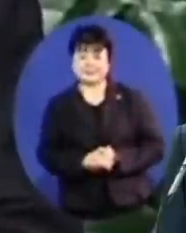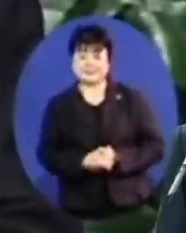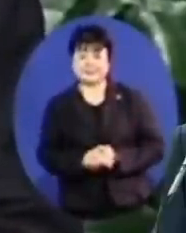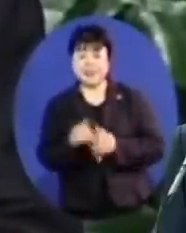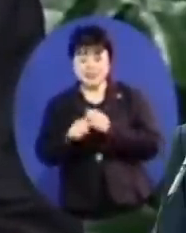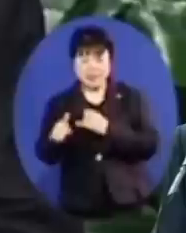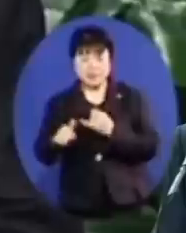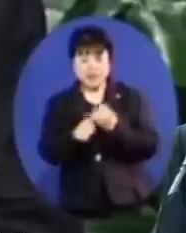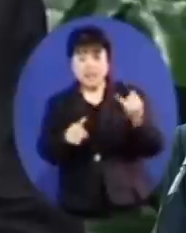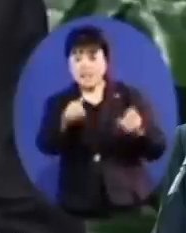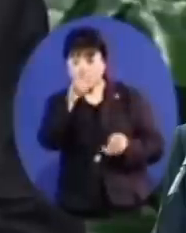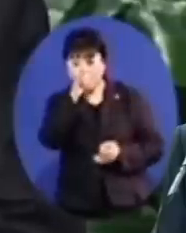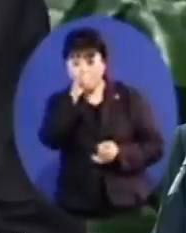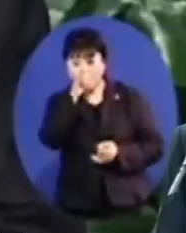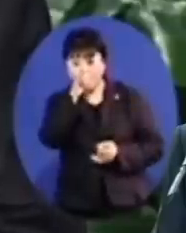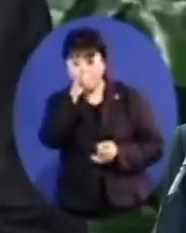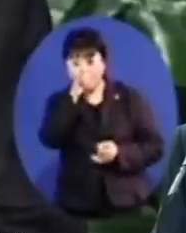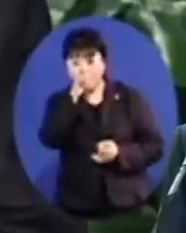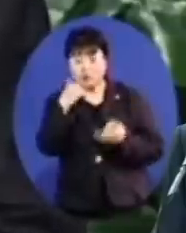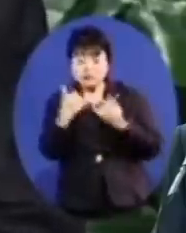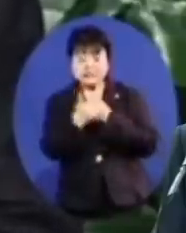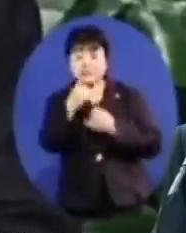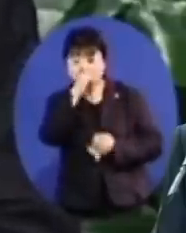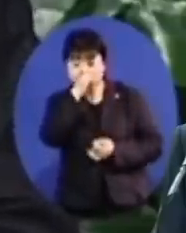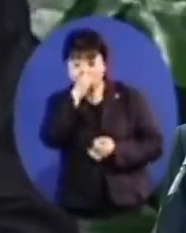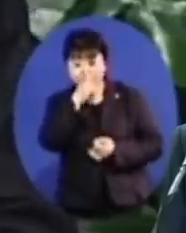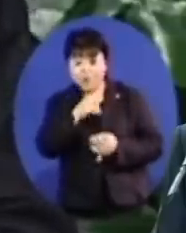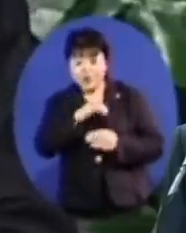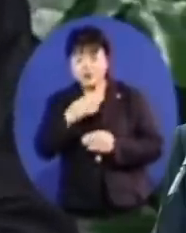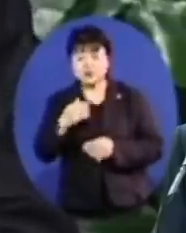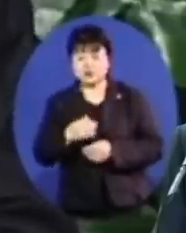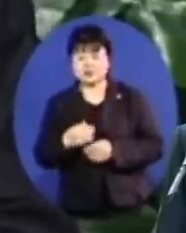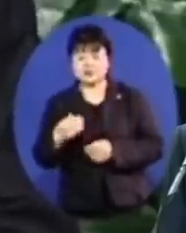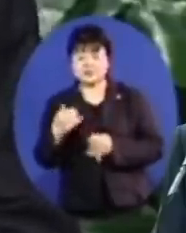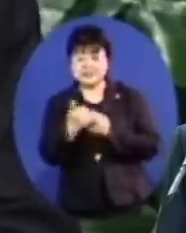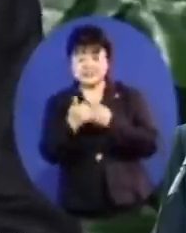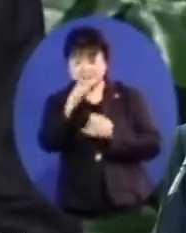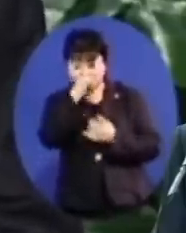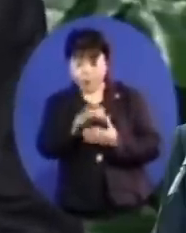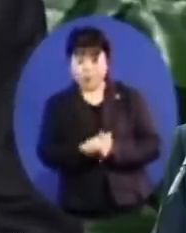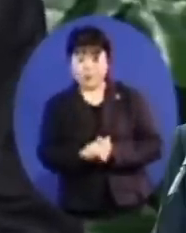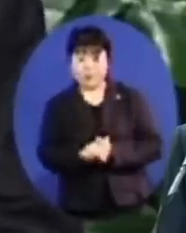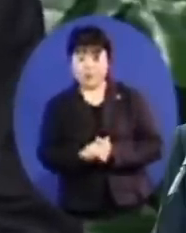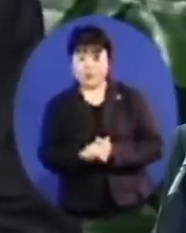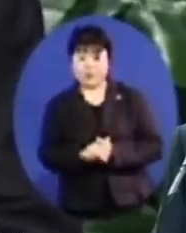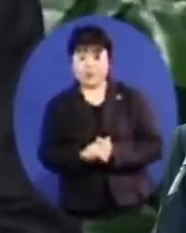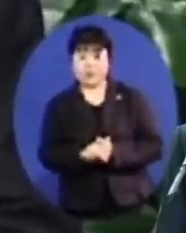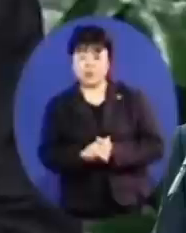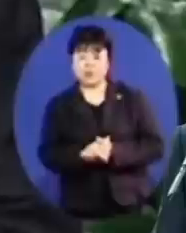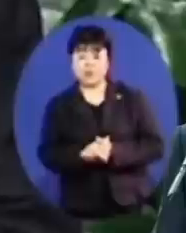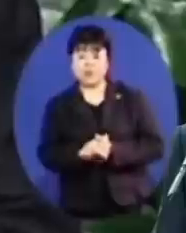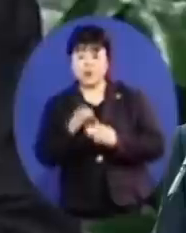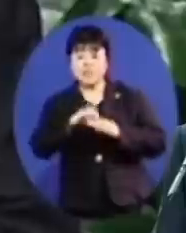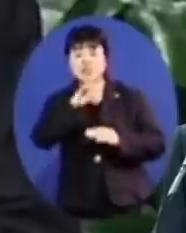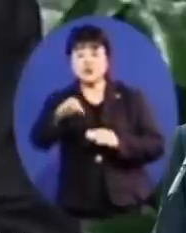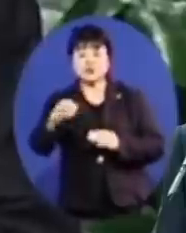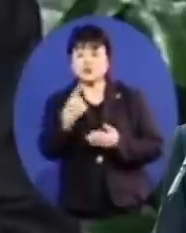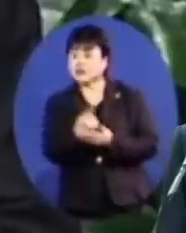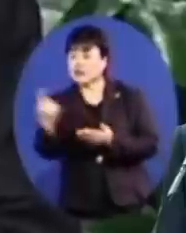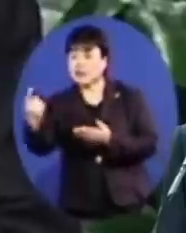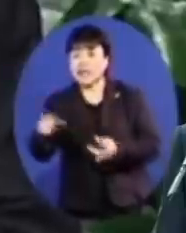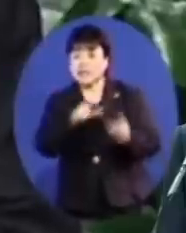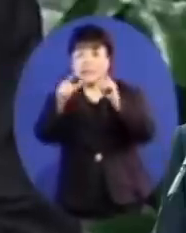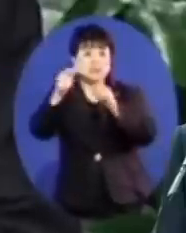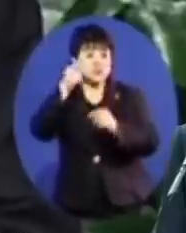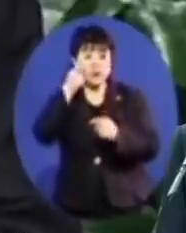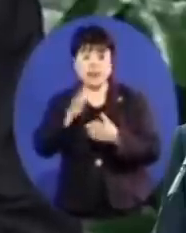남편이 있고 아내가 있고 일가 친척이 있고 이웃 사촌이 있고 우리는 이웃을 떠나서 살 수 없는